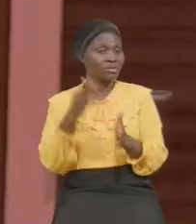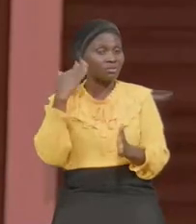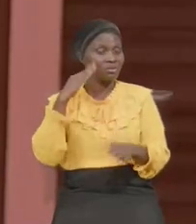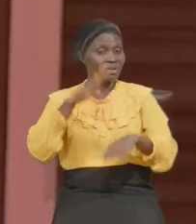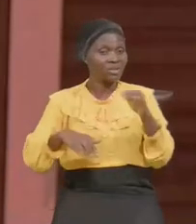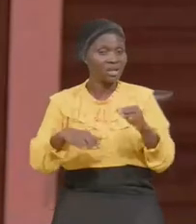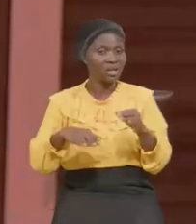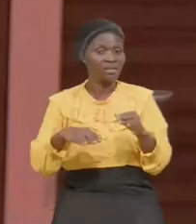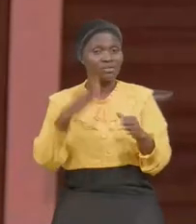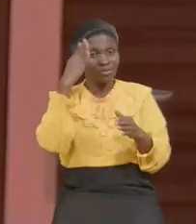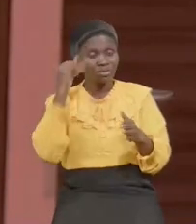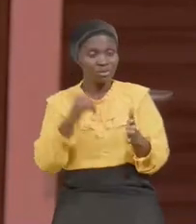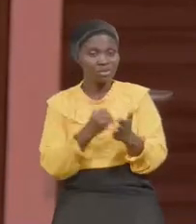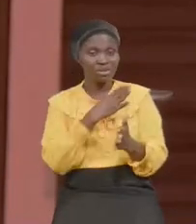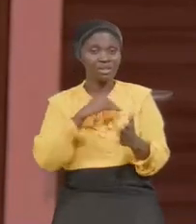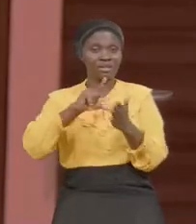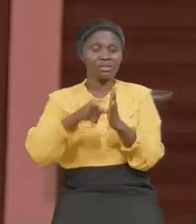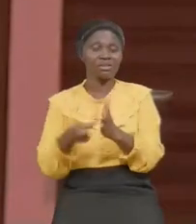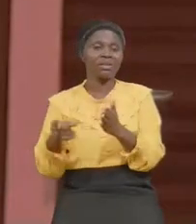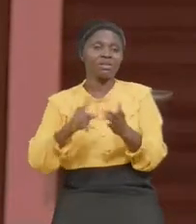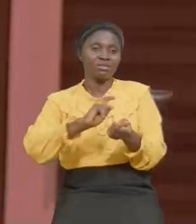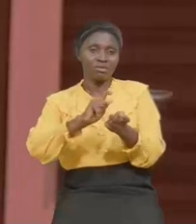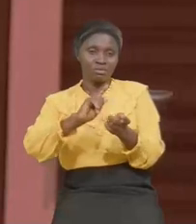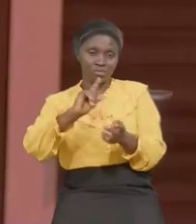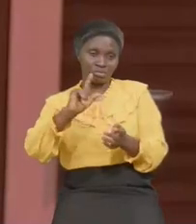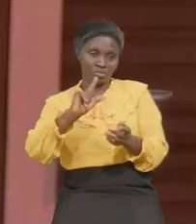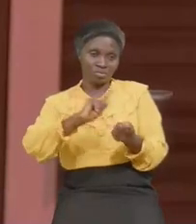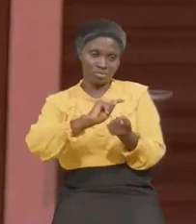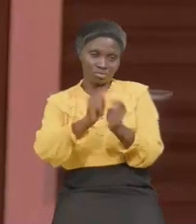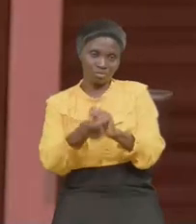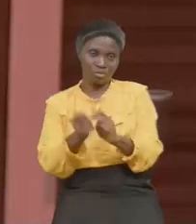saint commandement qui leur avait été donné.